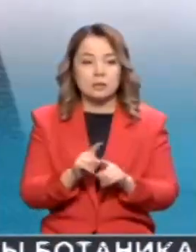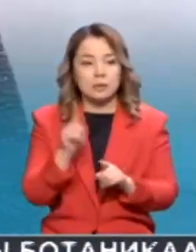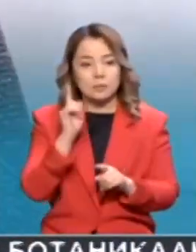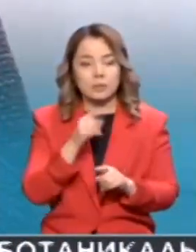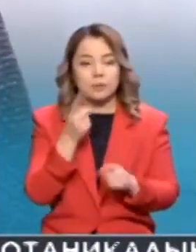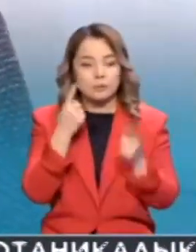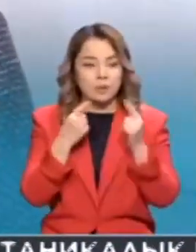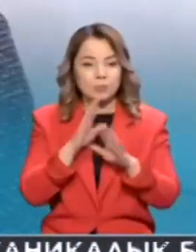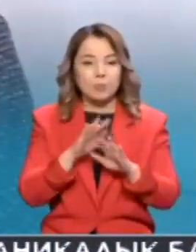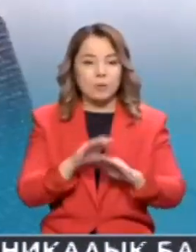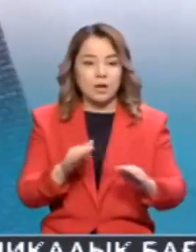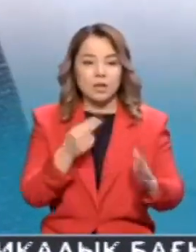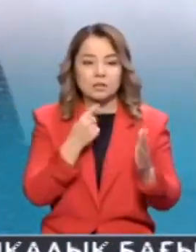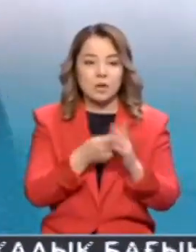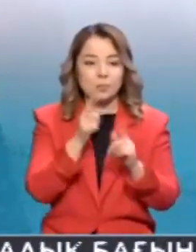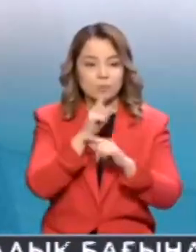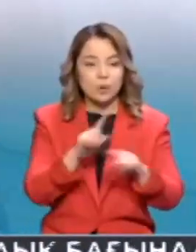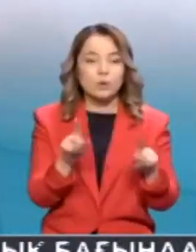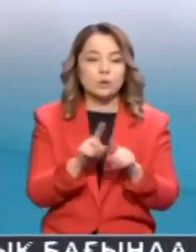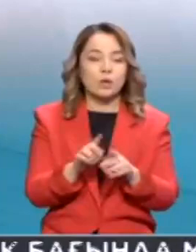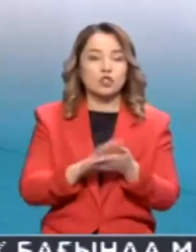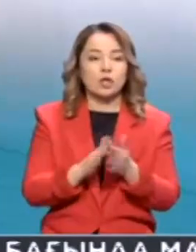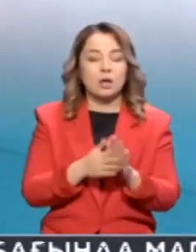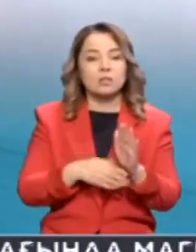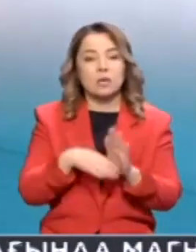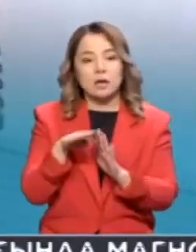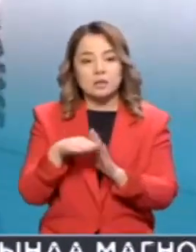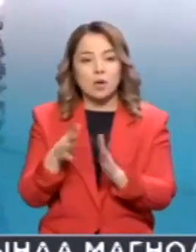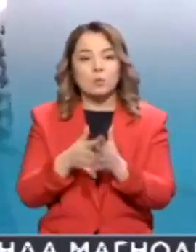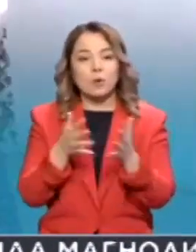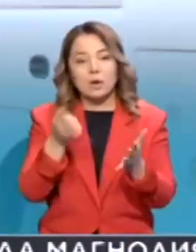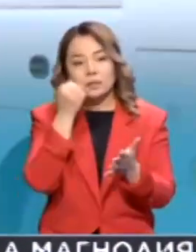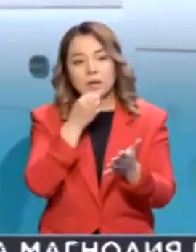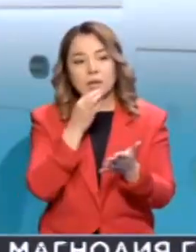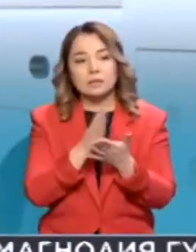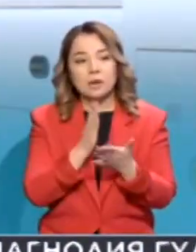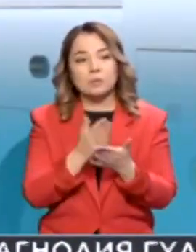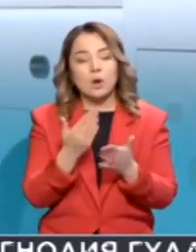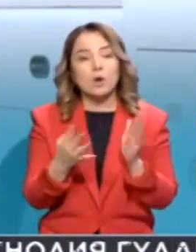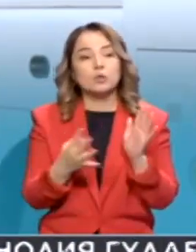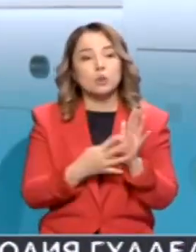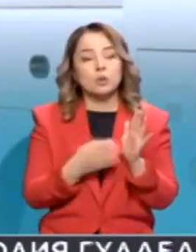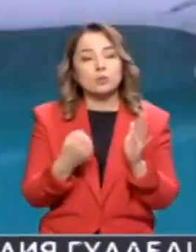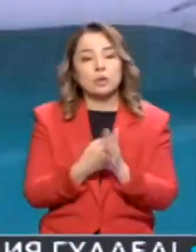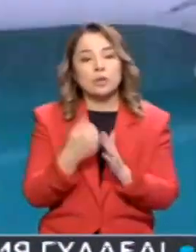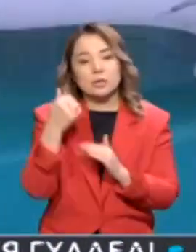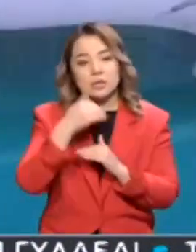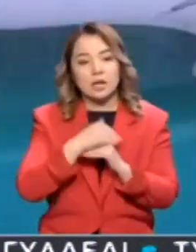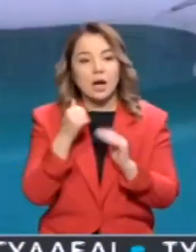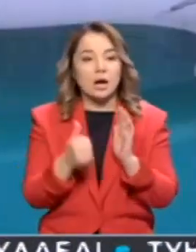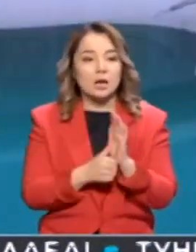Ауылымыздыға медбон құташып, міне, халықтың жағдайын жасап жатқанына маңда бір рахмет айтамыз. 9-дан кешкі 6-ға дейін